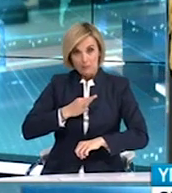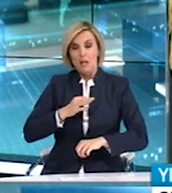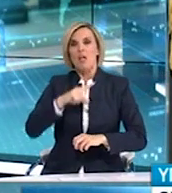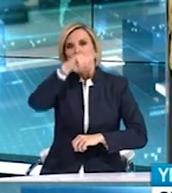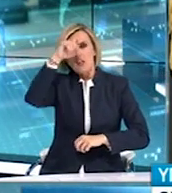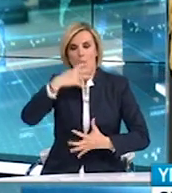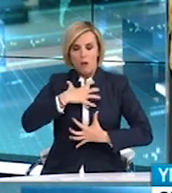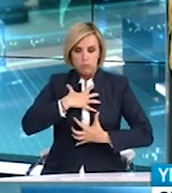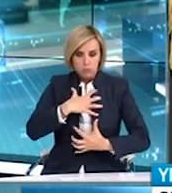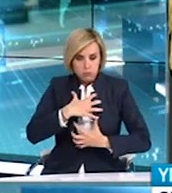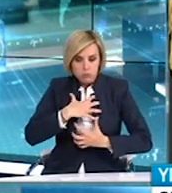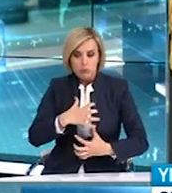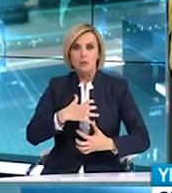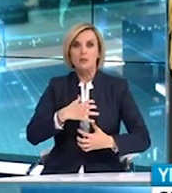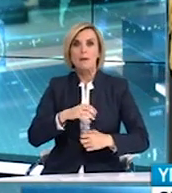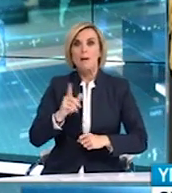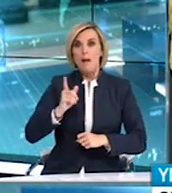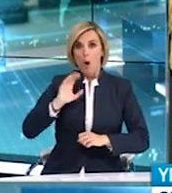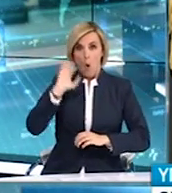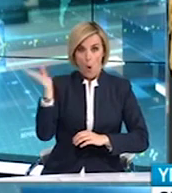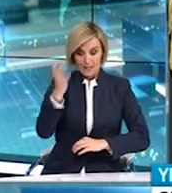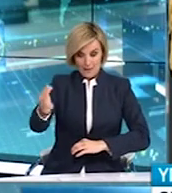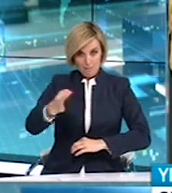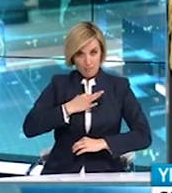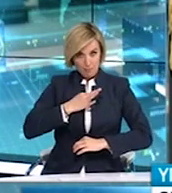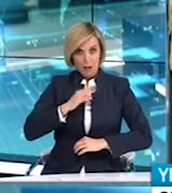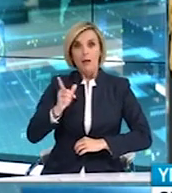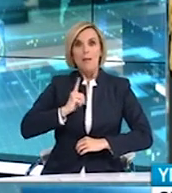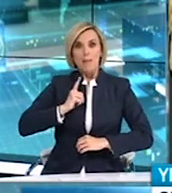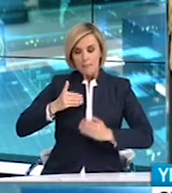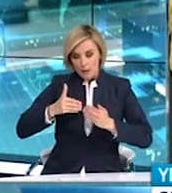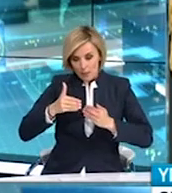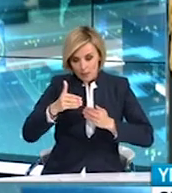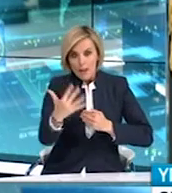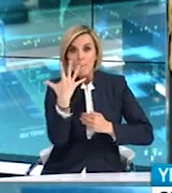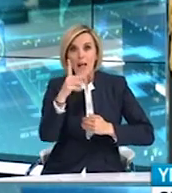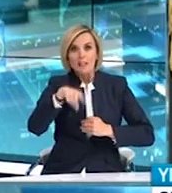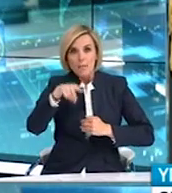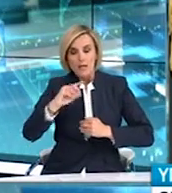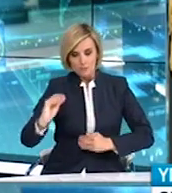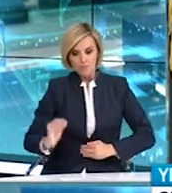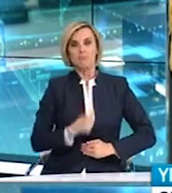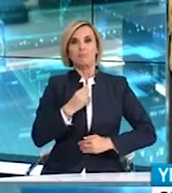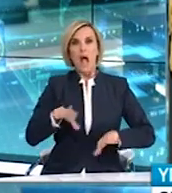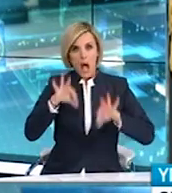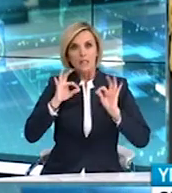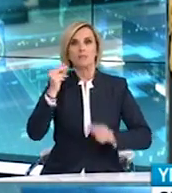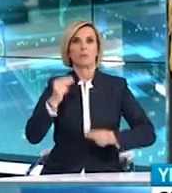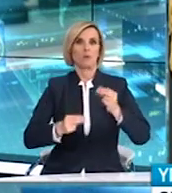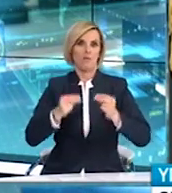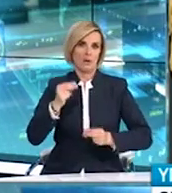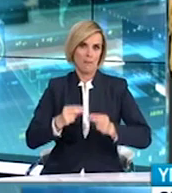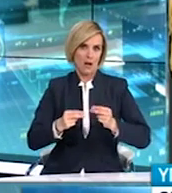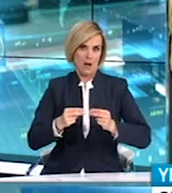στην αναπνοή, είναι 5 μέρες τουλάχιστον, ενώ μέχρι την νοσηλεία, όταν αυτή είναι απαραίτητη, είναι 7 μέρες. Για το